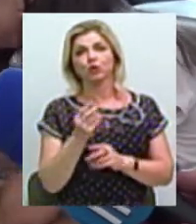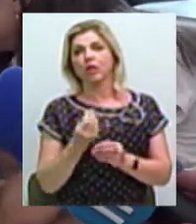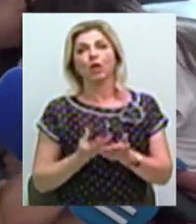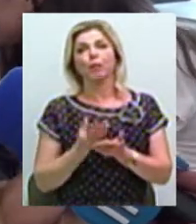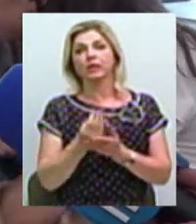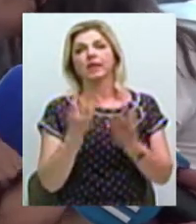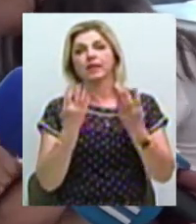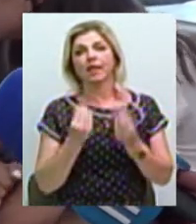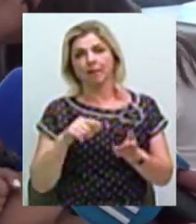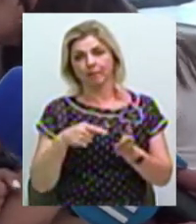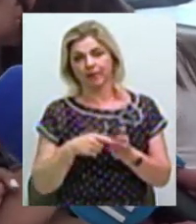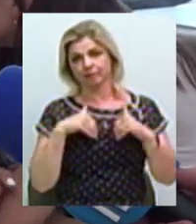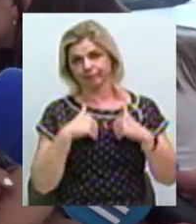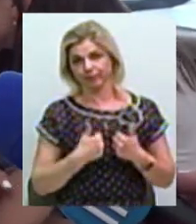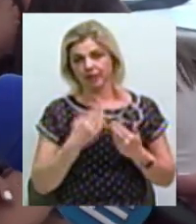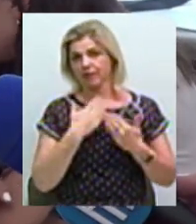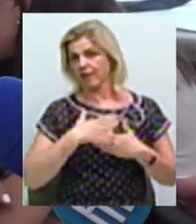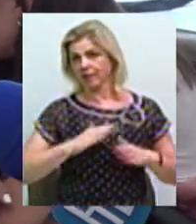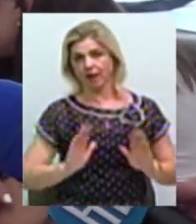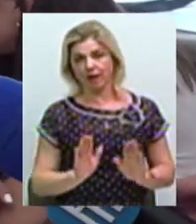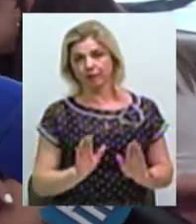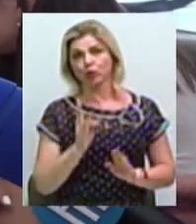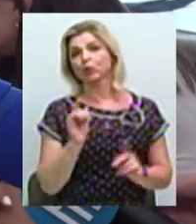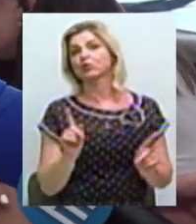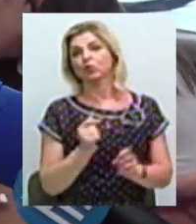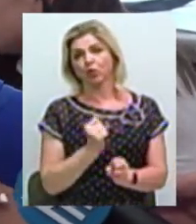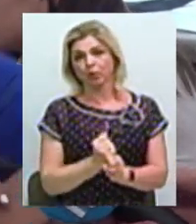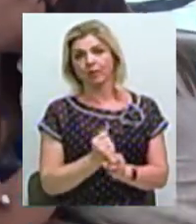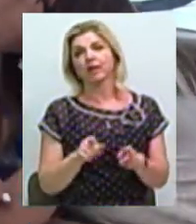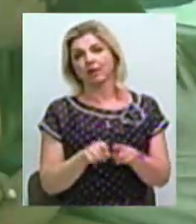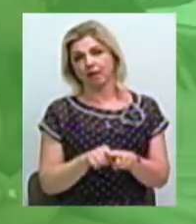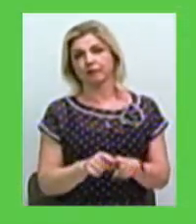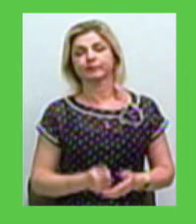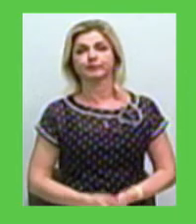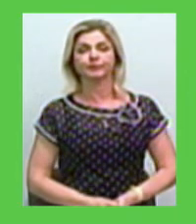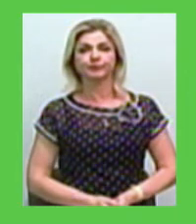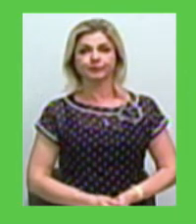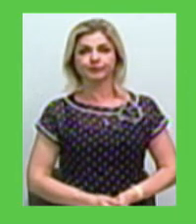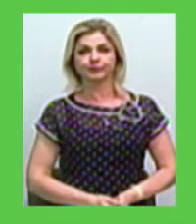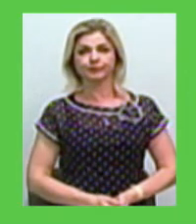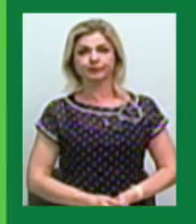День міста, це сумно, звичайно, неприємно. Але що поробиш? Ну так ось.